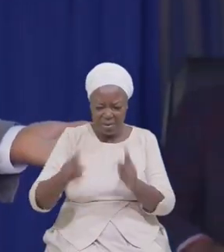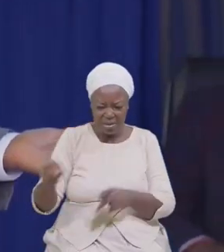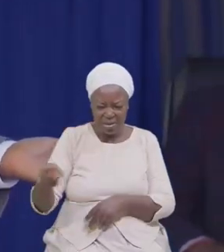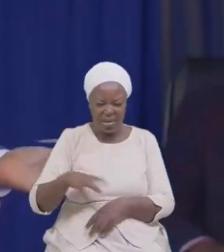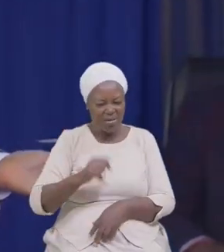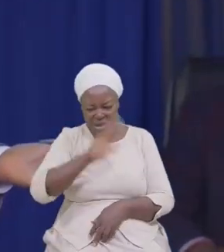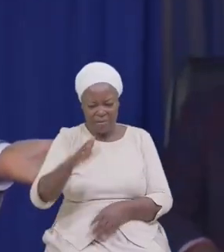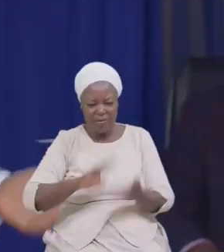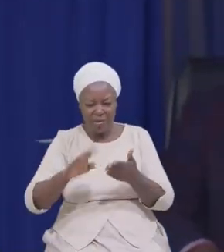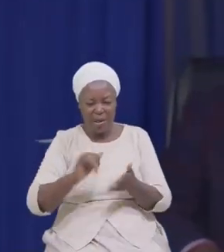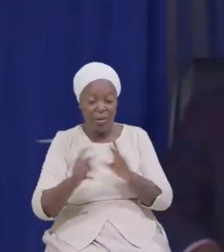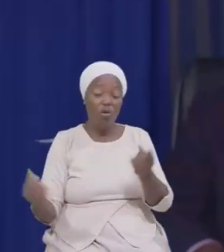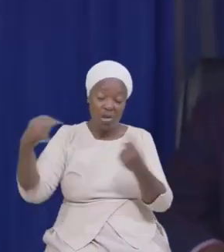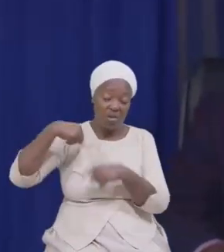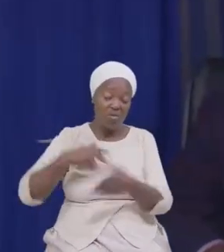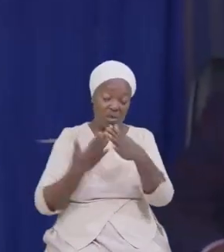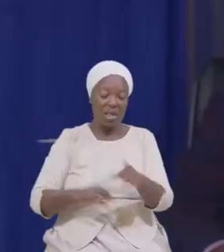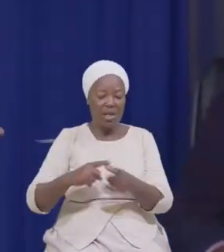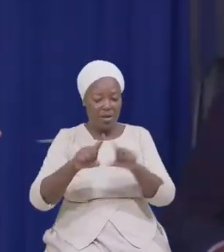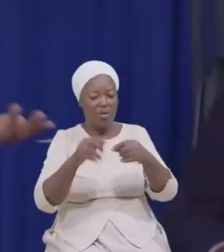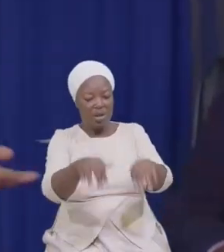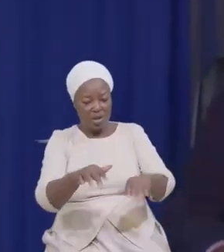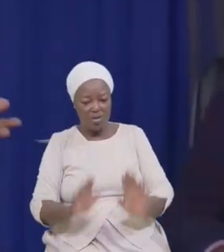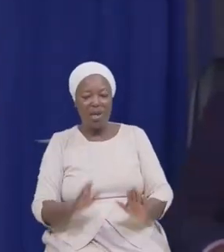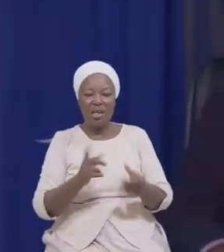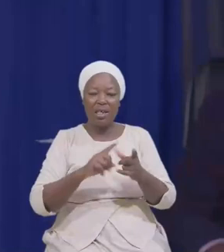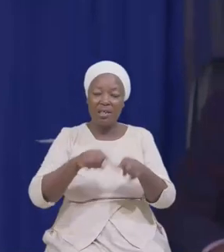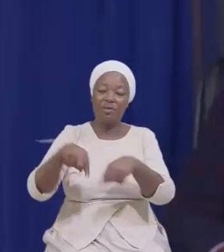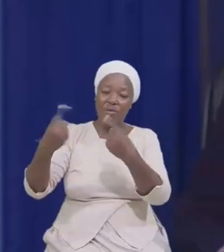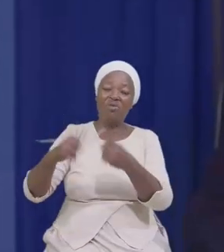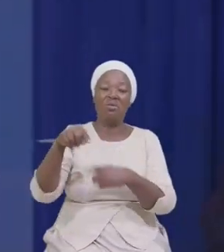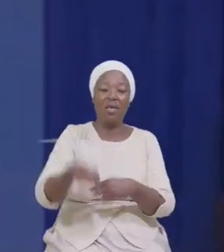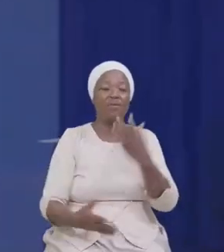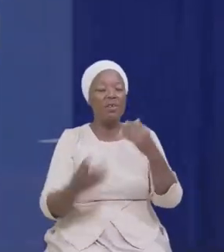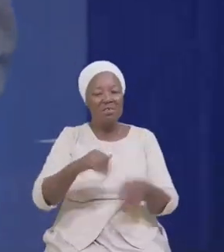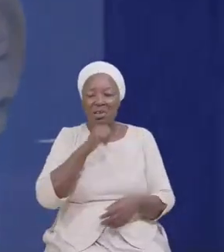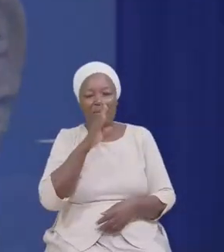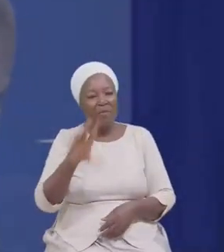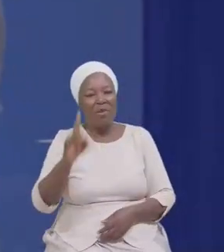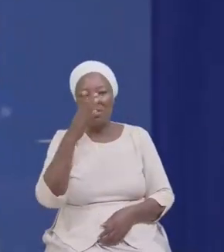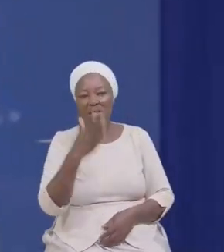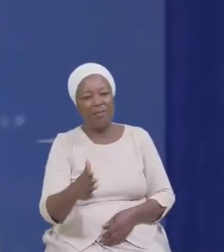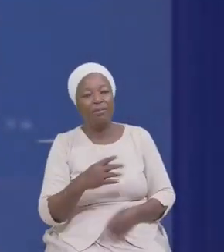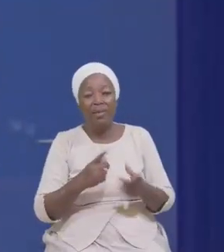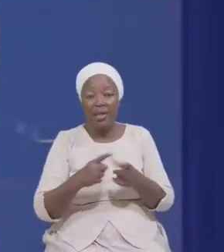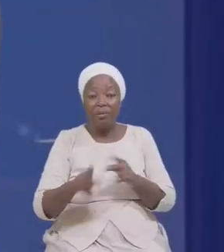leur mort, même dans l'au-delà, il dit qu'ils ne seront pas là.